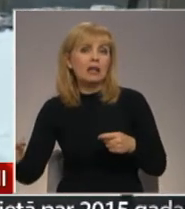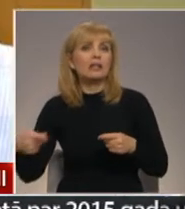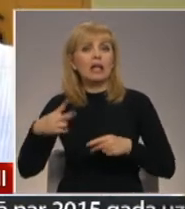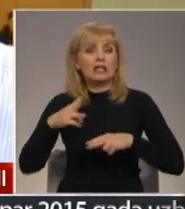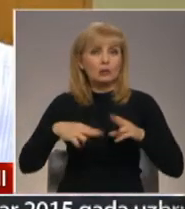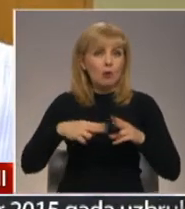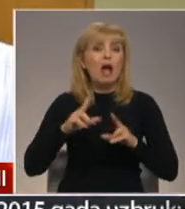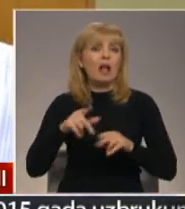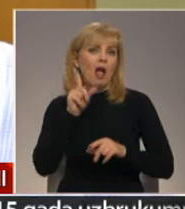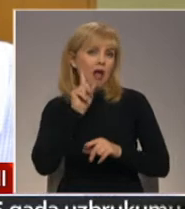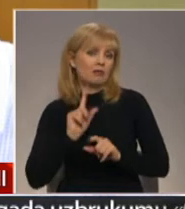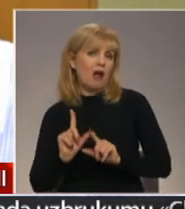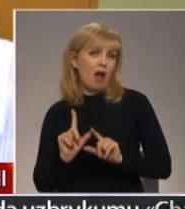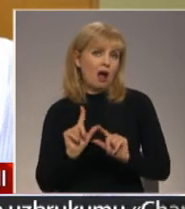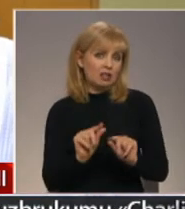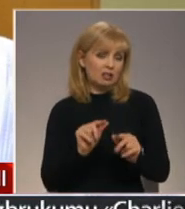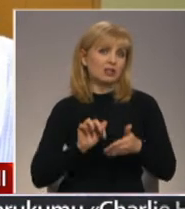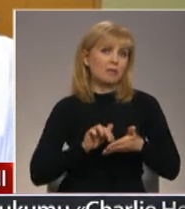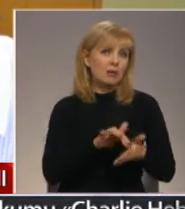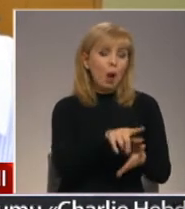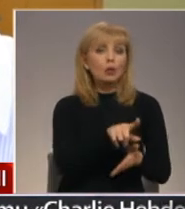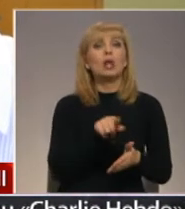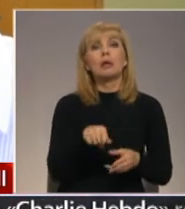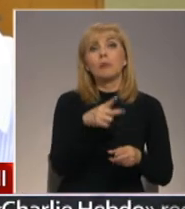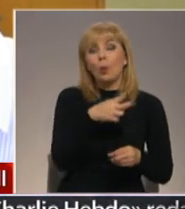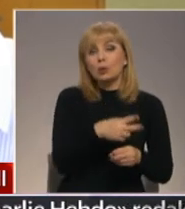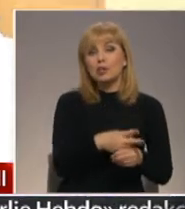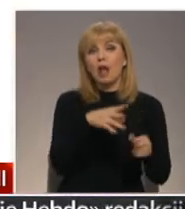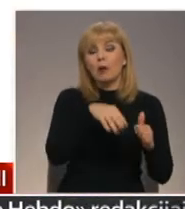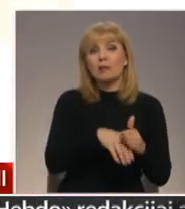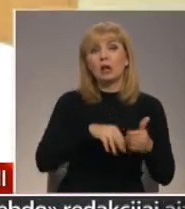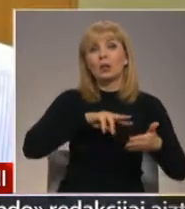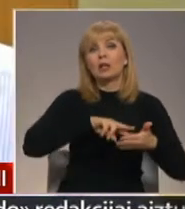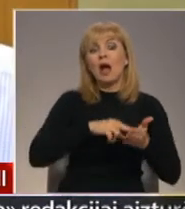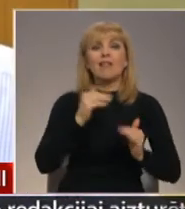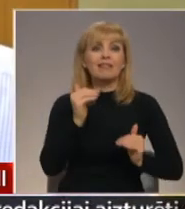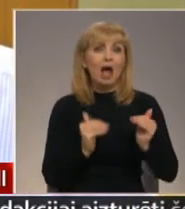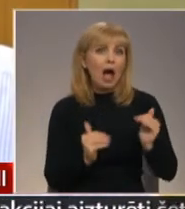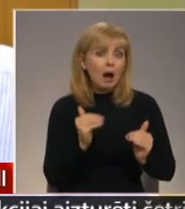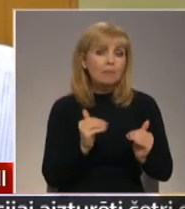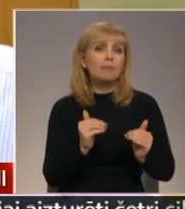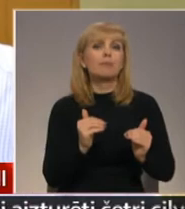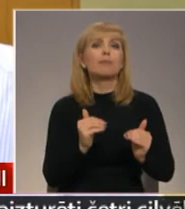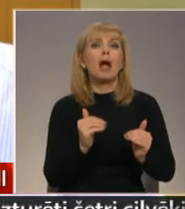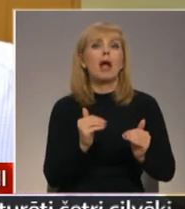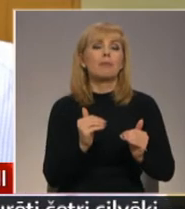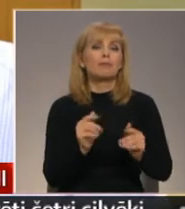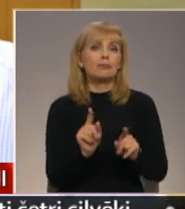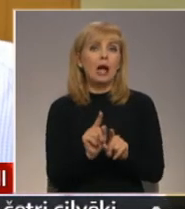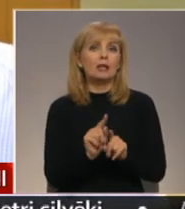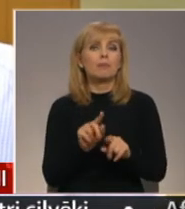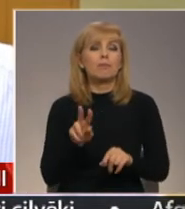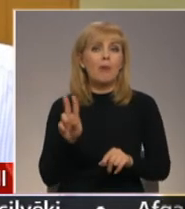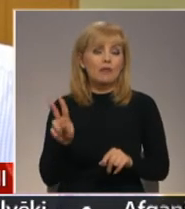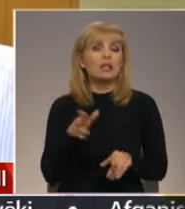tās. Projektētājiem arī bija uzdevums iekļauties tāmē, 20 miljonu RPVN, ko viņi